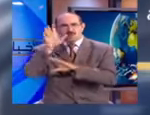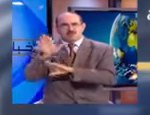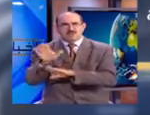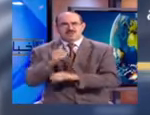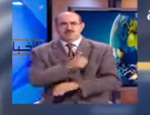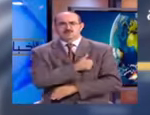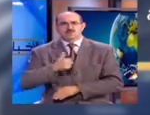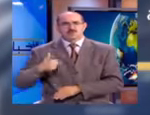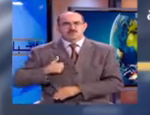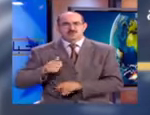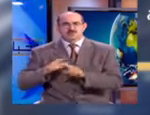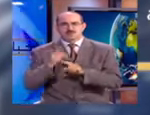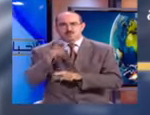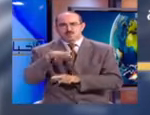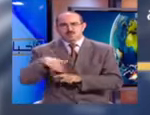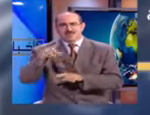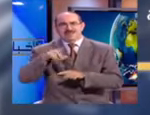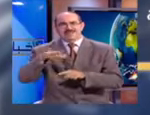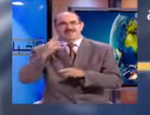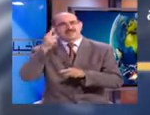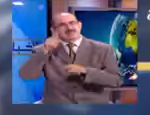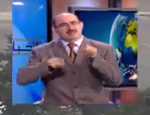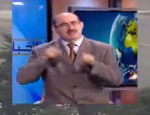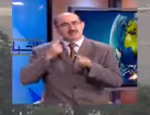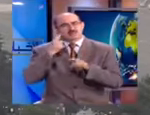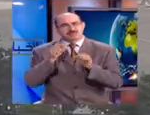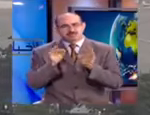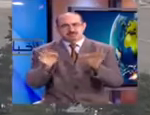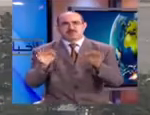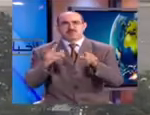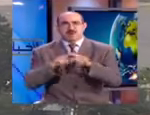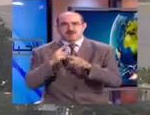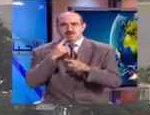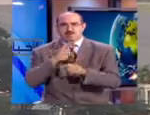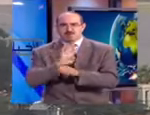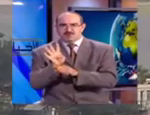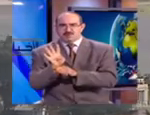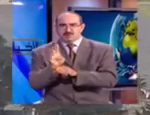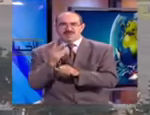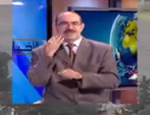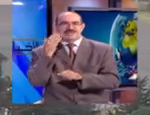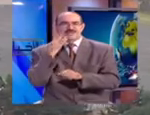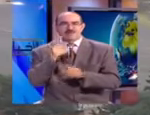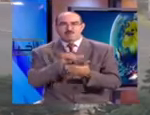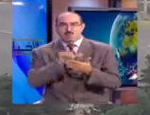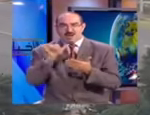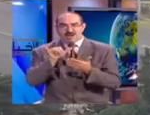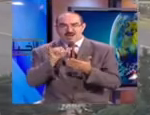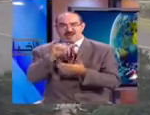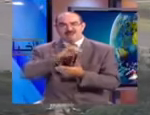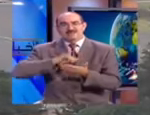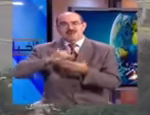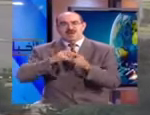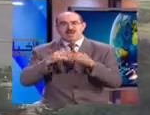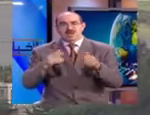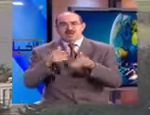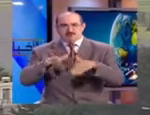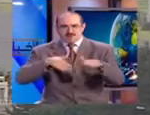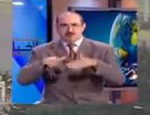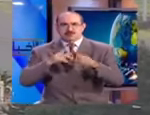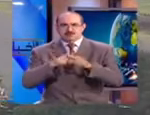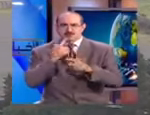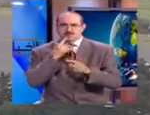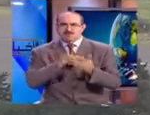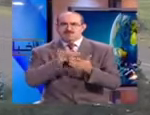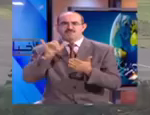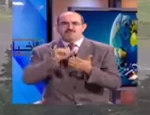صحة المواطن من انتشار وباء كورونا. ففي مجال النقل الجوي الداخلي، سيتم استئناف الرحلات